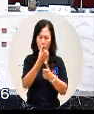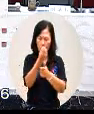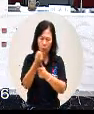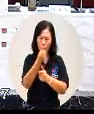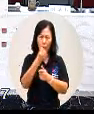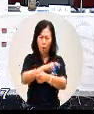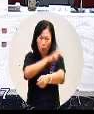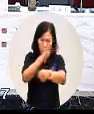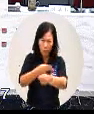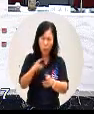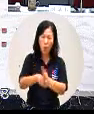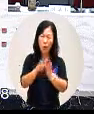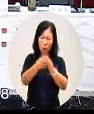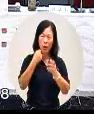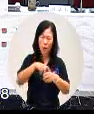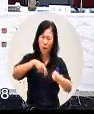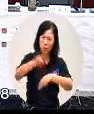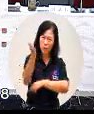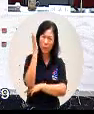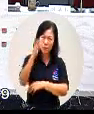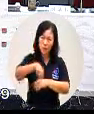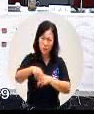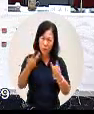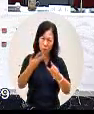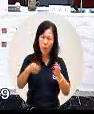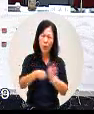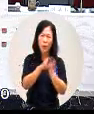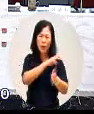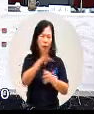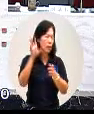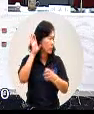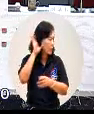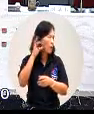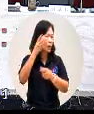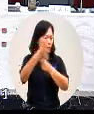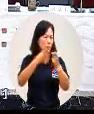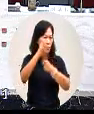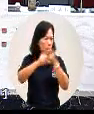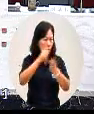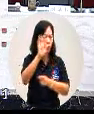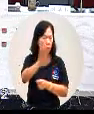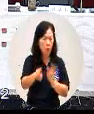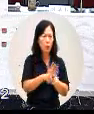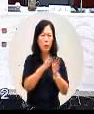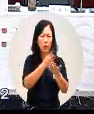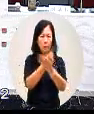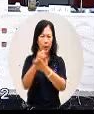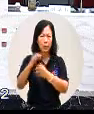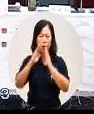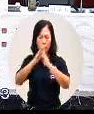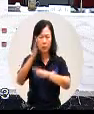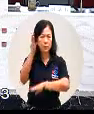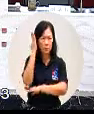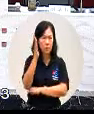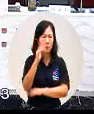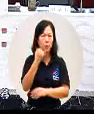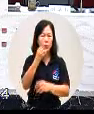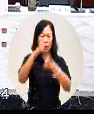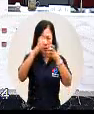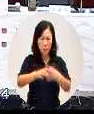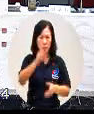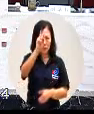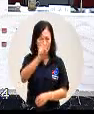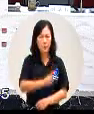兴建校舍的问题。我看你听嘛听四五年哇，啊，敢真正咱一个市政府要起一个